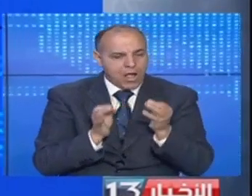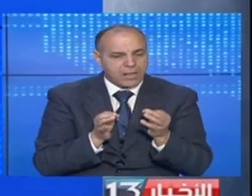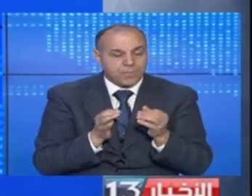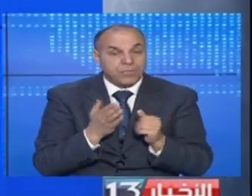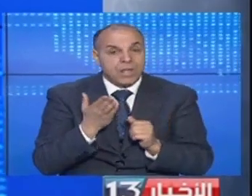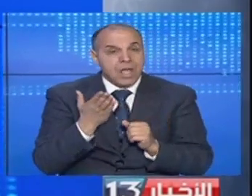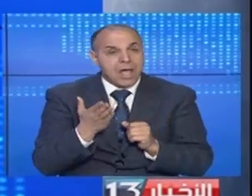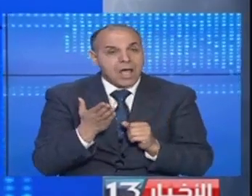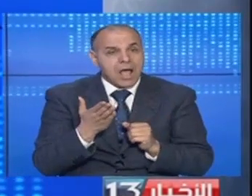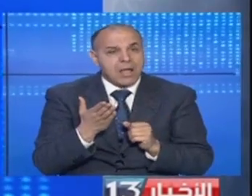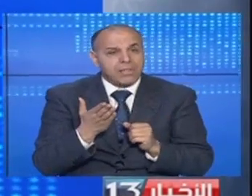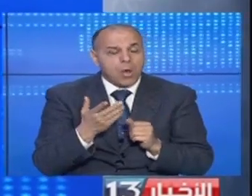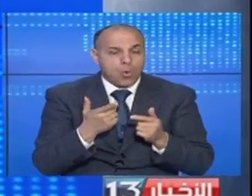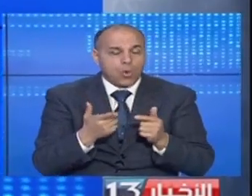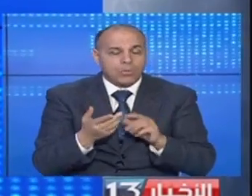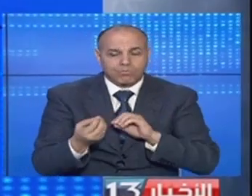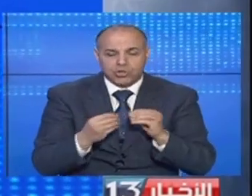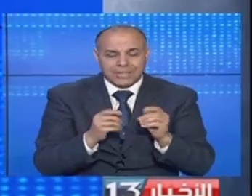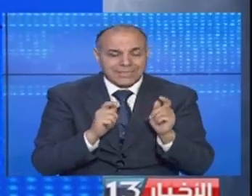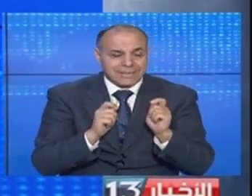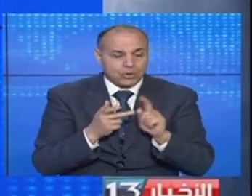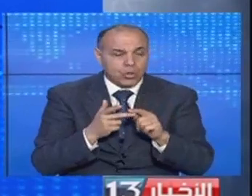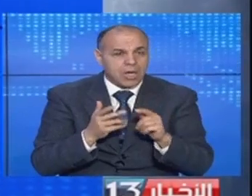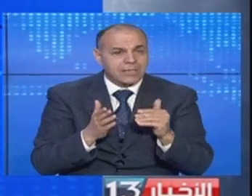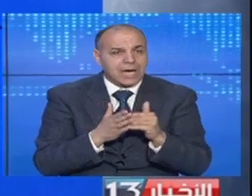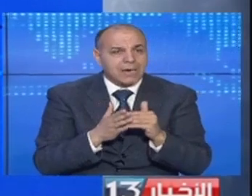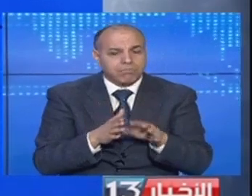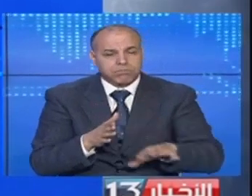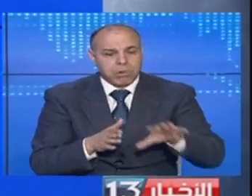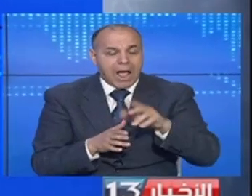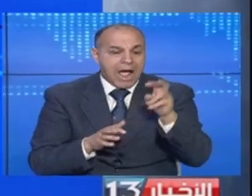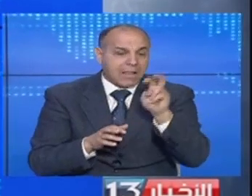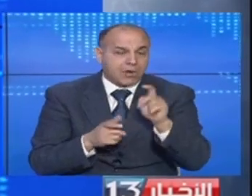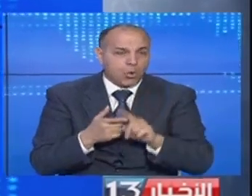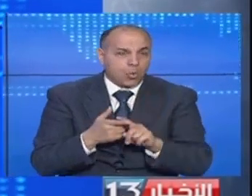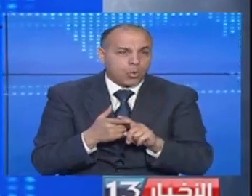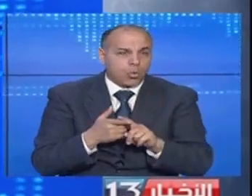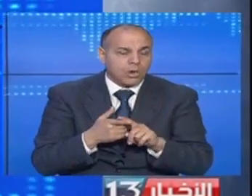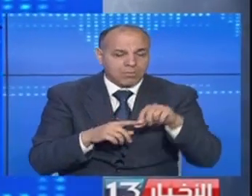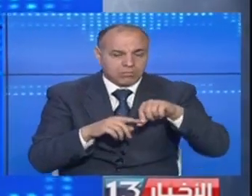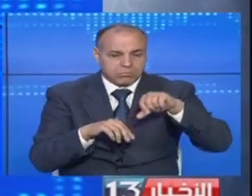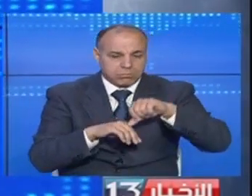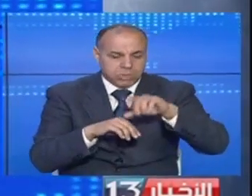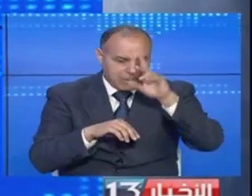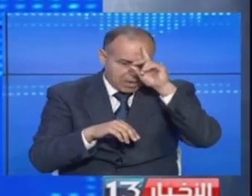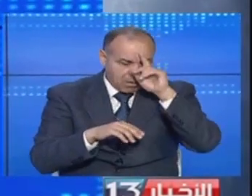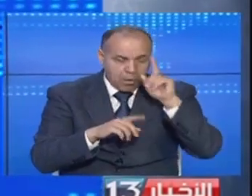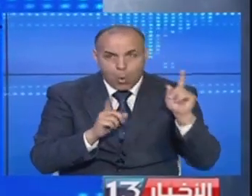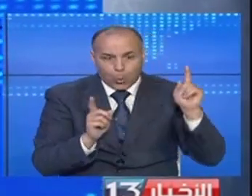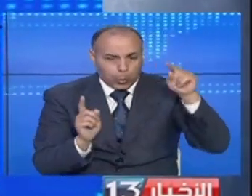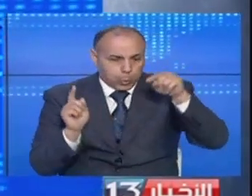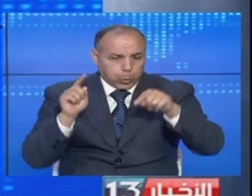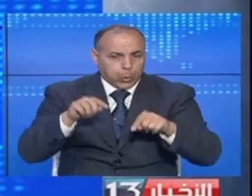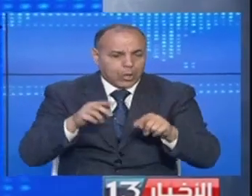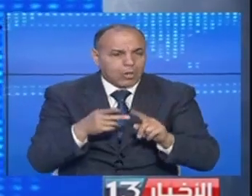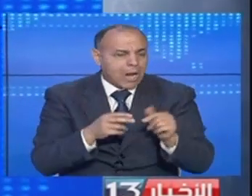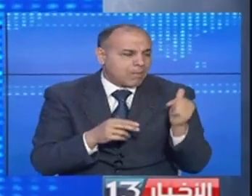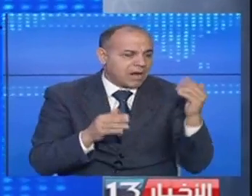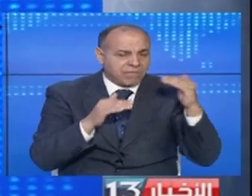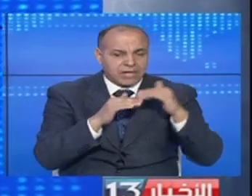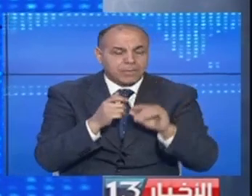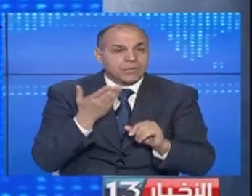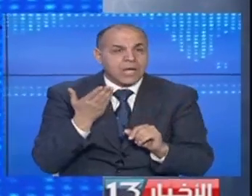وفي خضم هذه الازمه السياسيه تعرضت المنطقه الخضراء وسط بغداد الى هجوم بالصواريخ خلال الليله